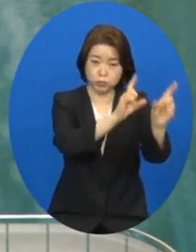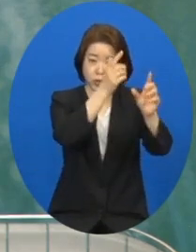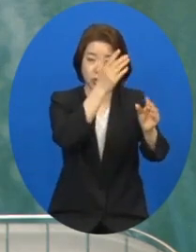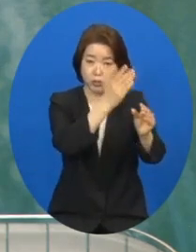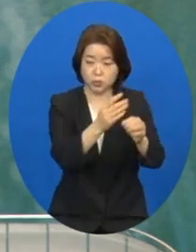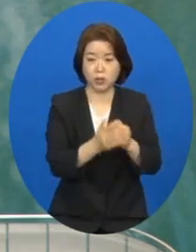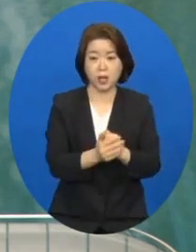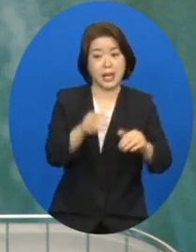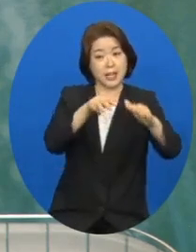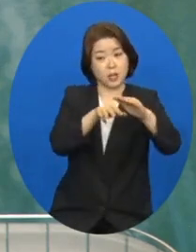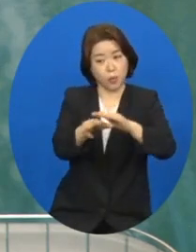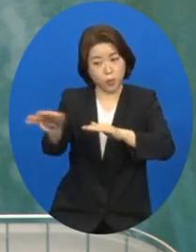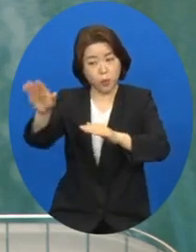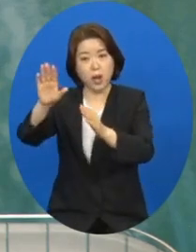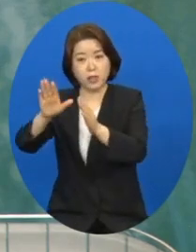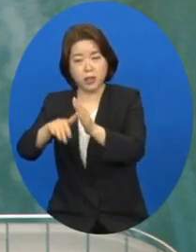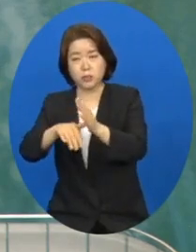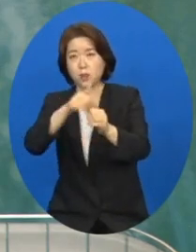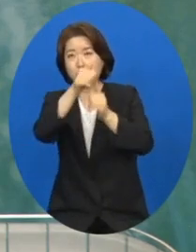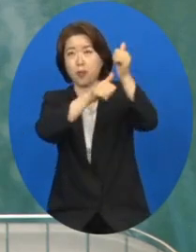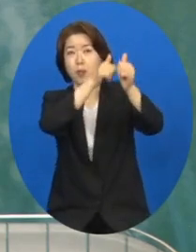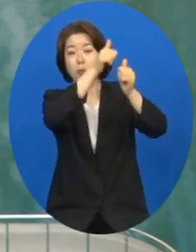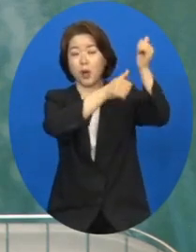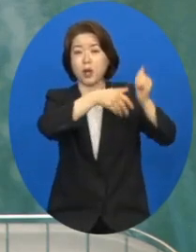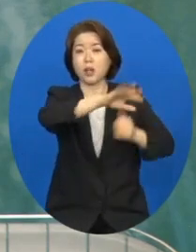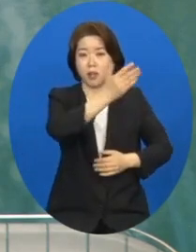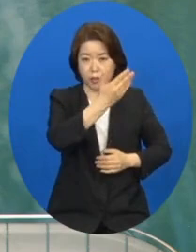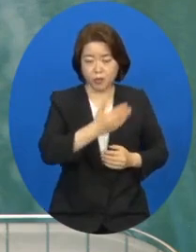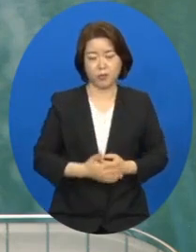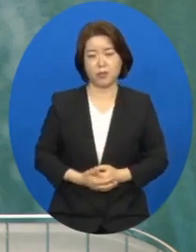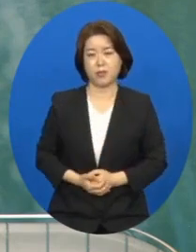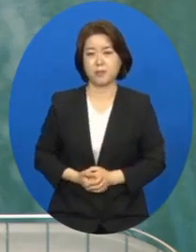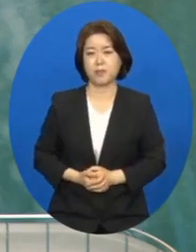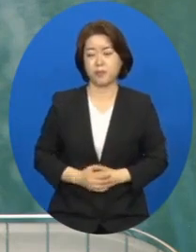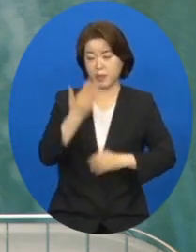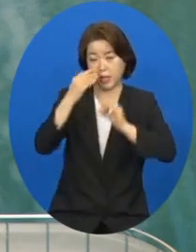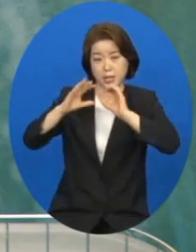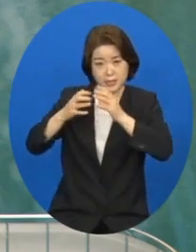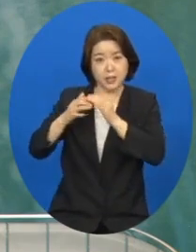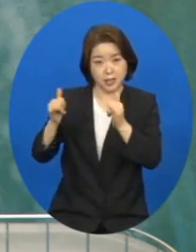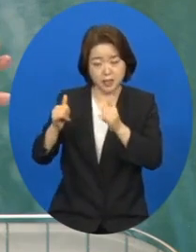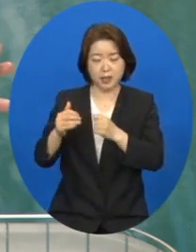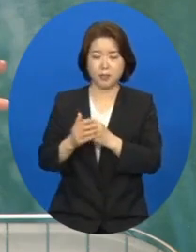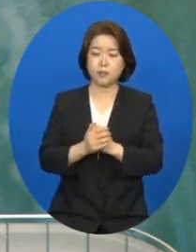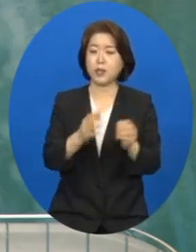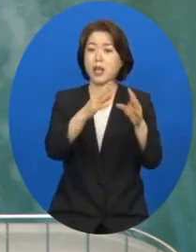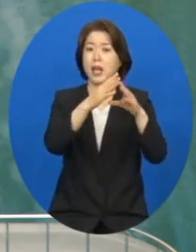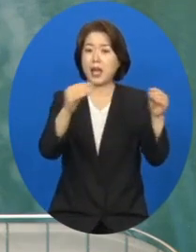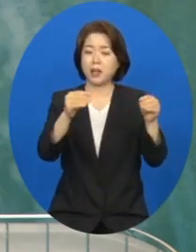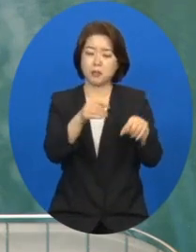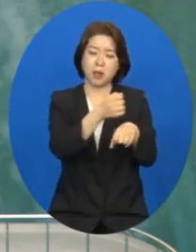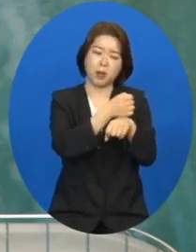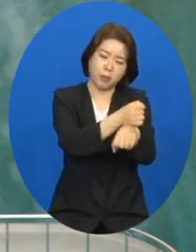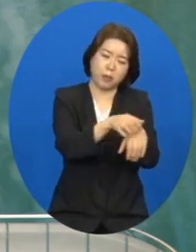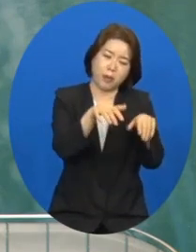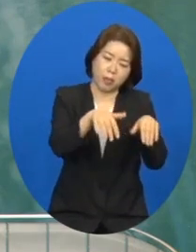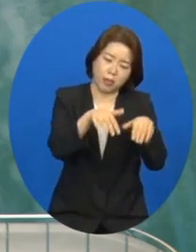출애굽할 때부터 거슬러 올라가게 됩니다. 이스라엘 백성들이 애굽에 노예 생활을